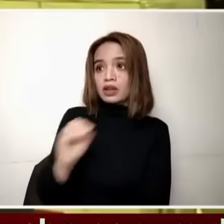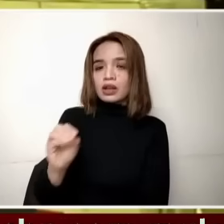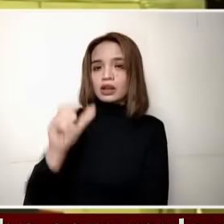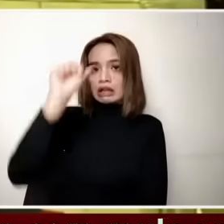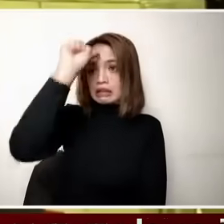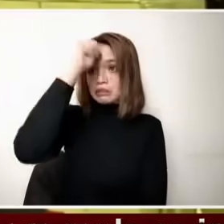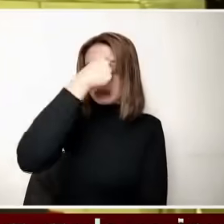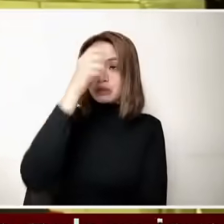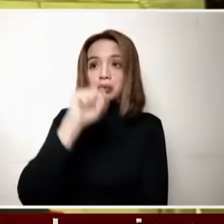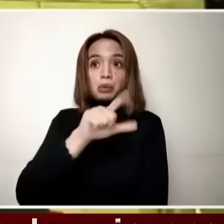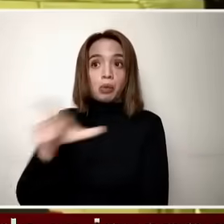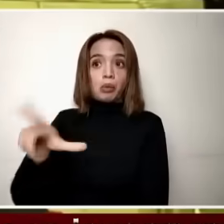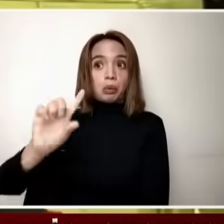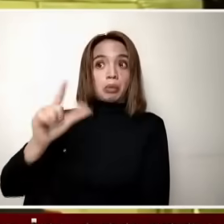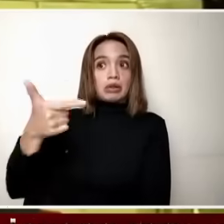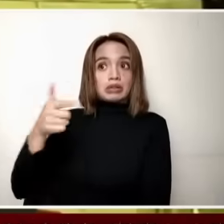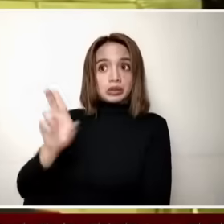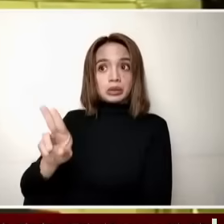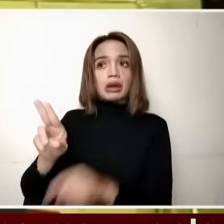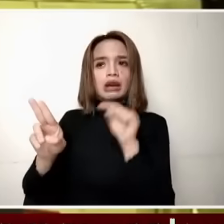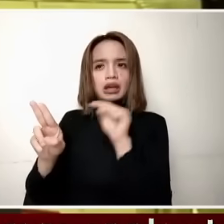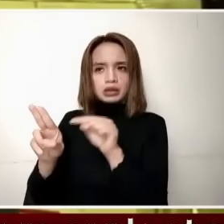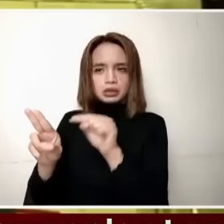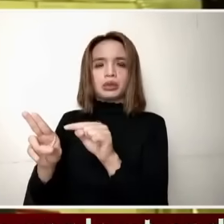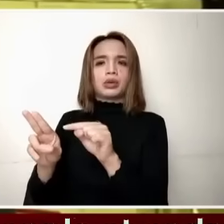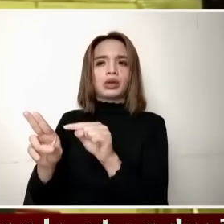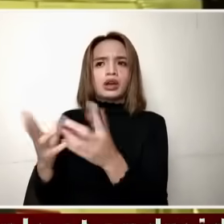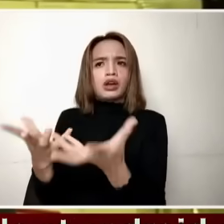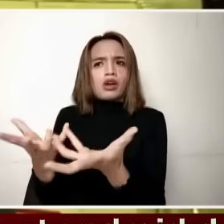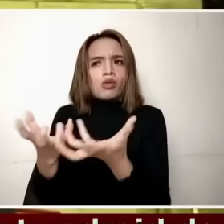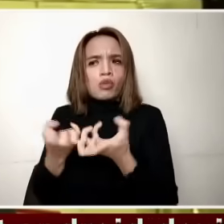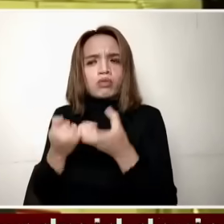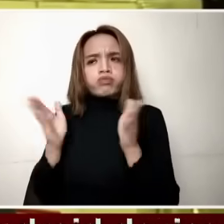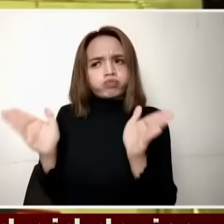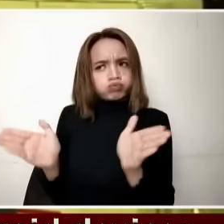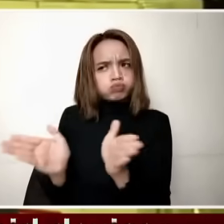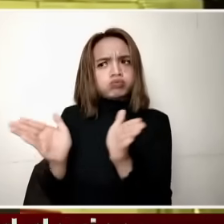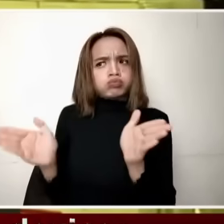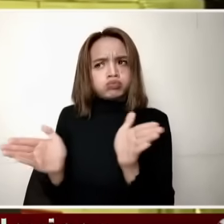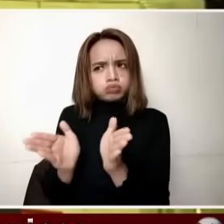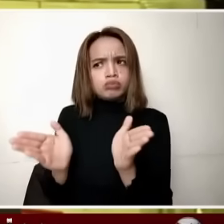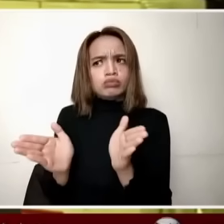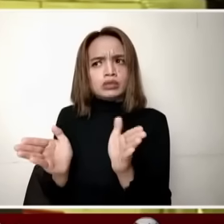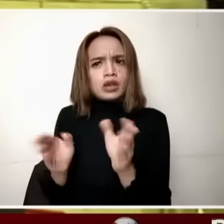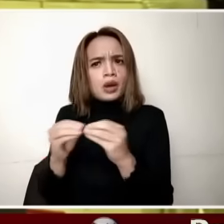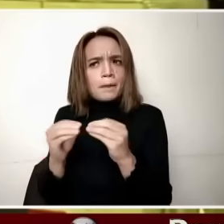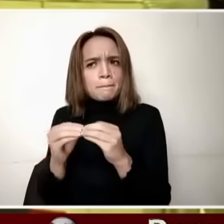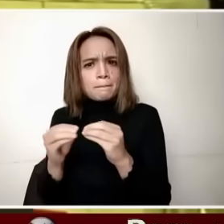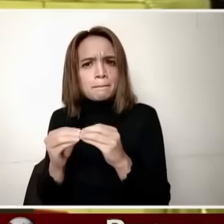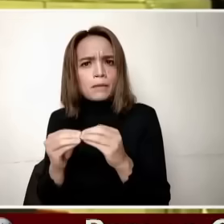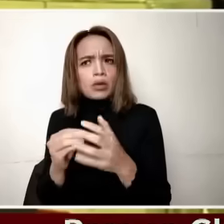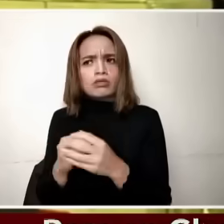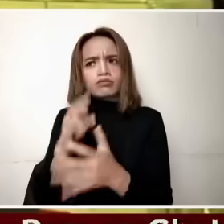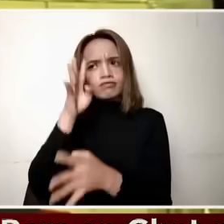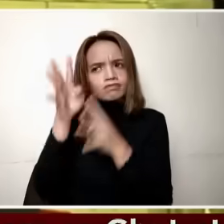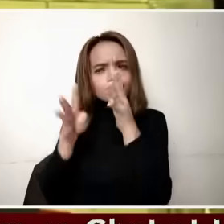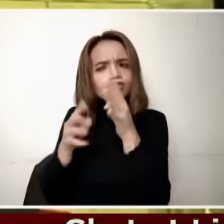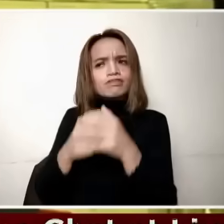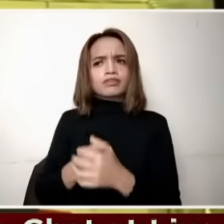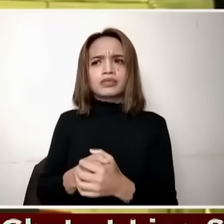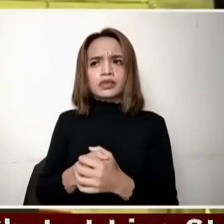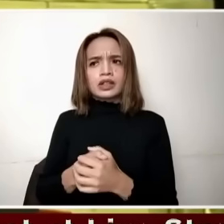already their role and we wanted to encourage them to more creative and efficient in their rollout